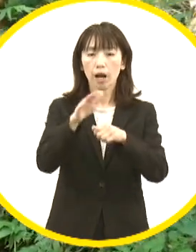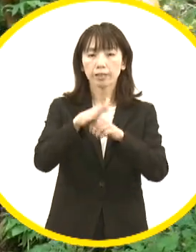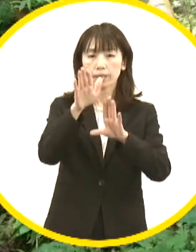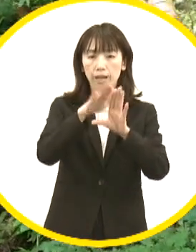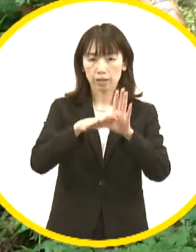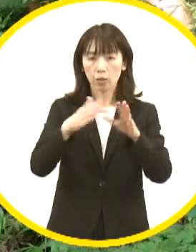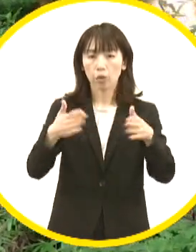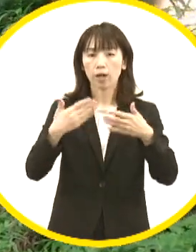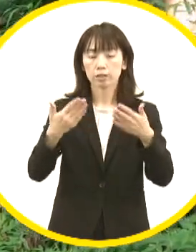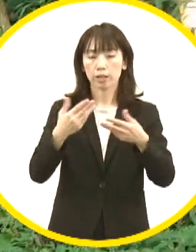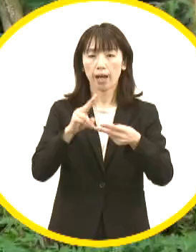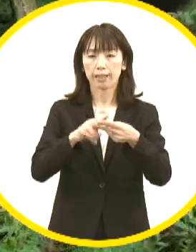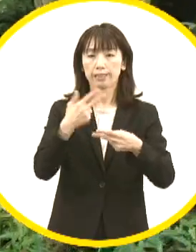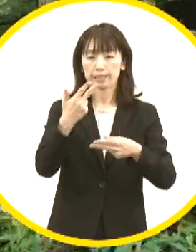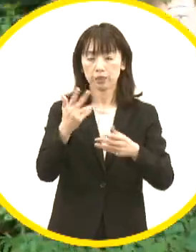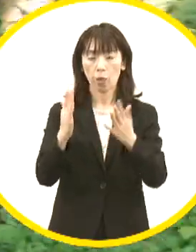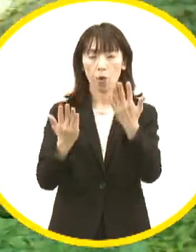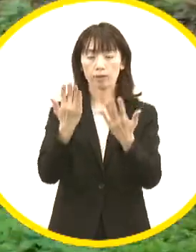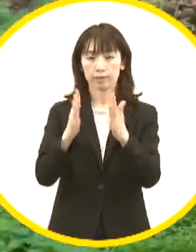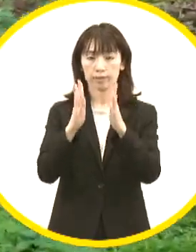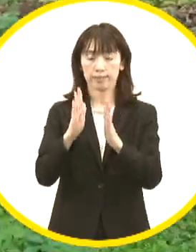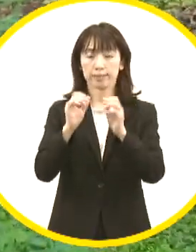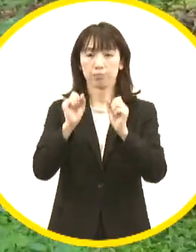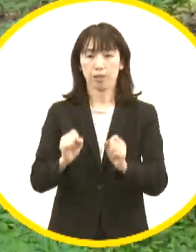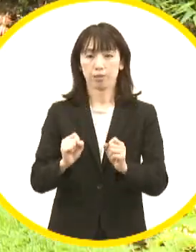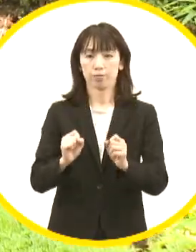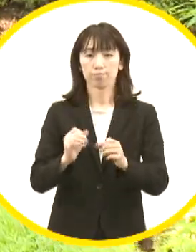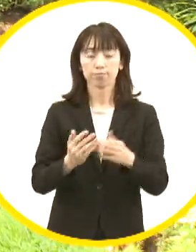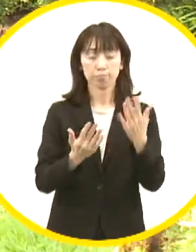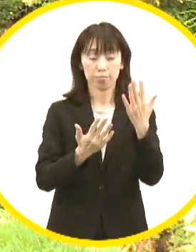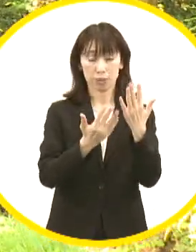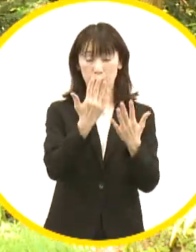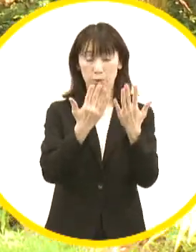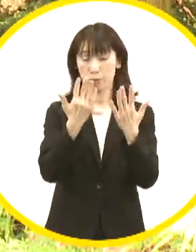愛知県の春日井市にある森林に来ています。